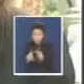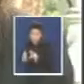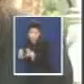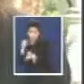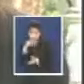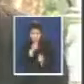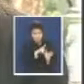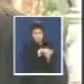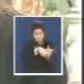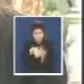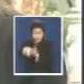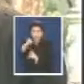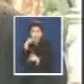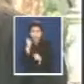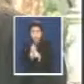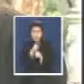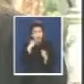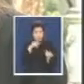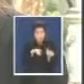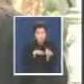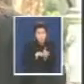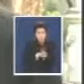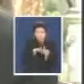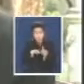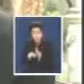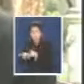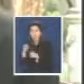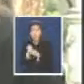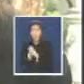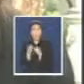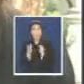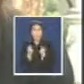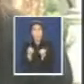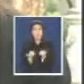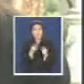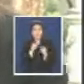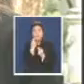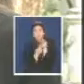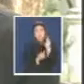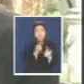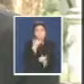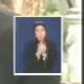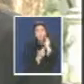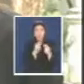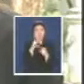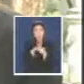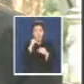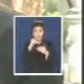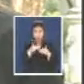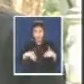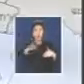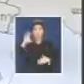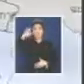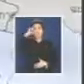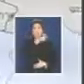นของทำอย่างไรให้น้ำนั้นไหลผ่านให้เร็วที่สุดแล้วก็ที่สำคัญเราก็จะไปตรวจเยี่ยมโครงการคันกั้นน้ำพระจำริ